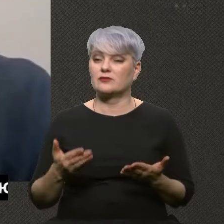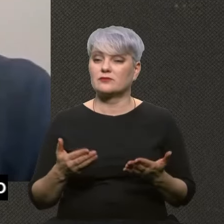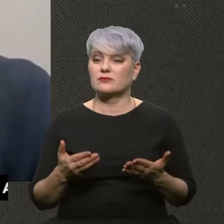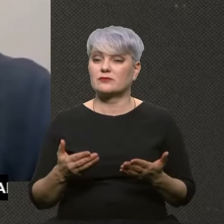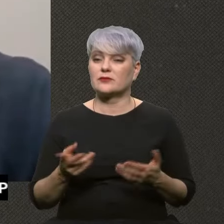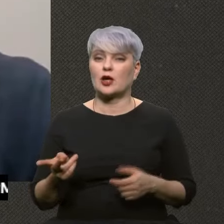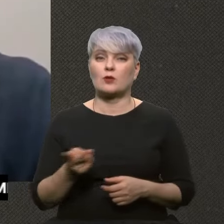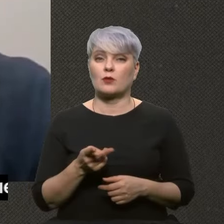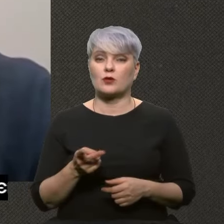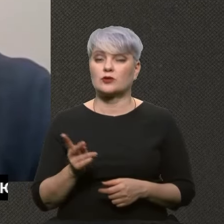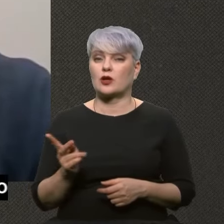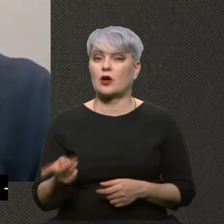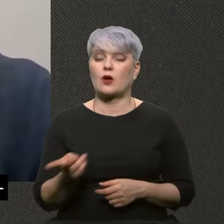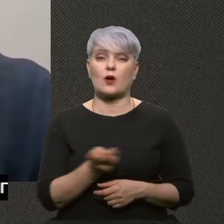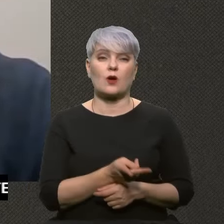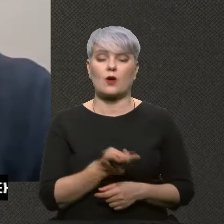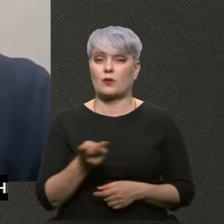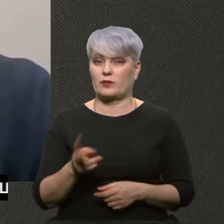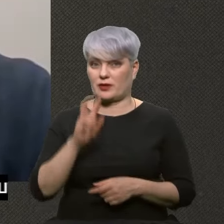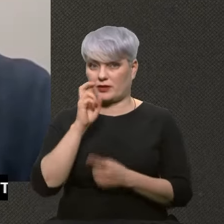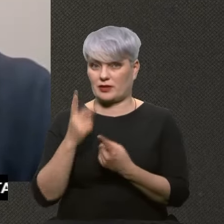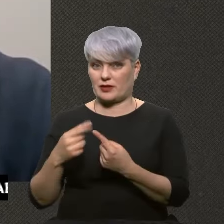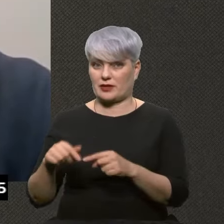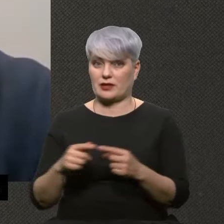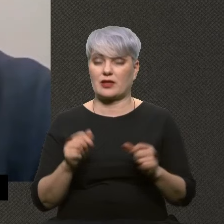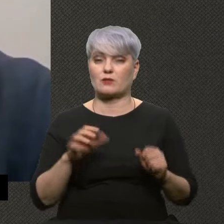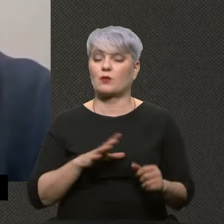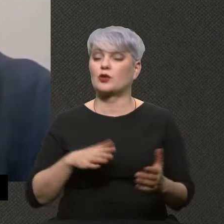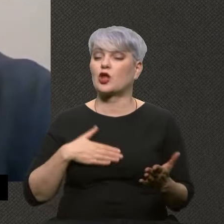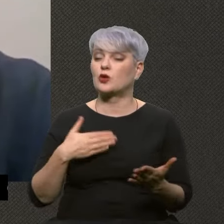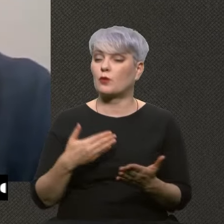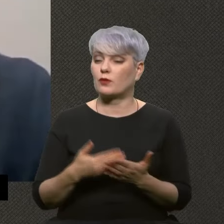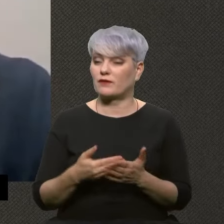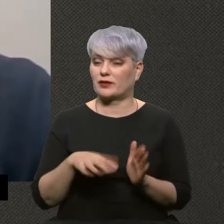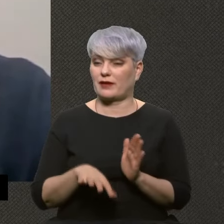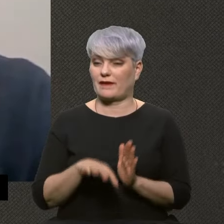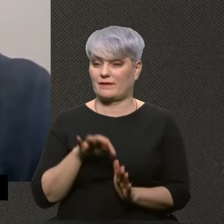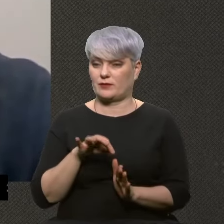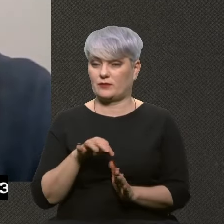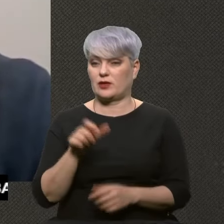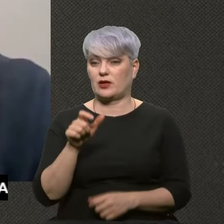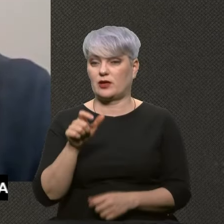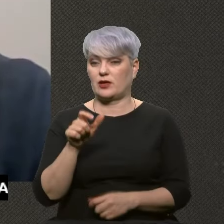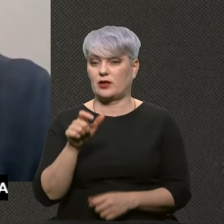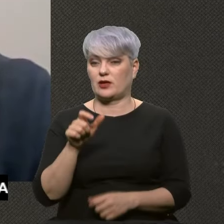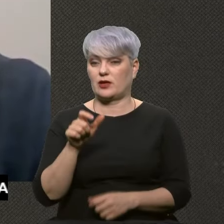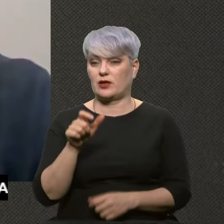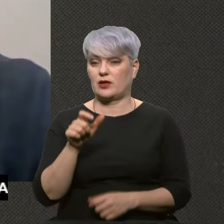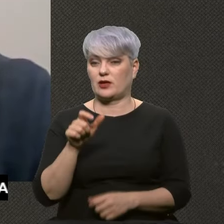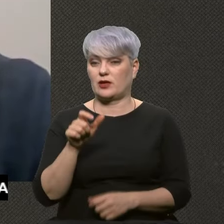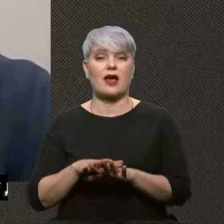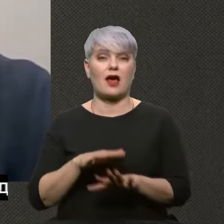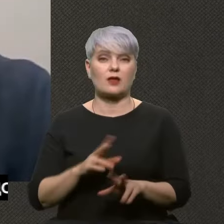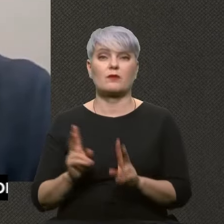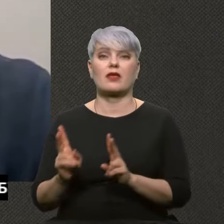погодиться обі країни, наприклад, це може бути добровільний вибір. Людина буде вибирати, в армії якої країни